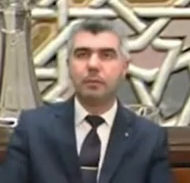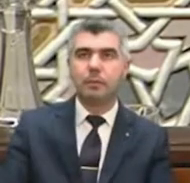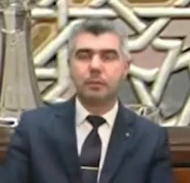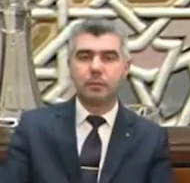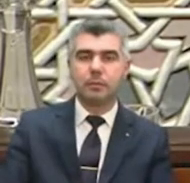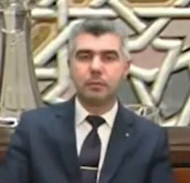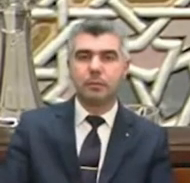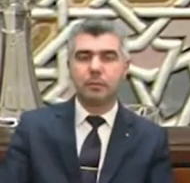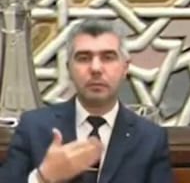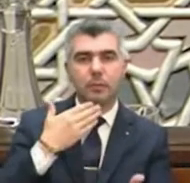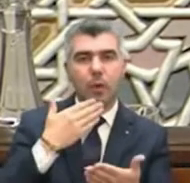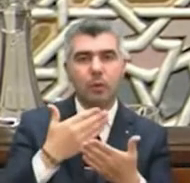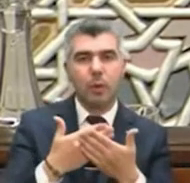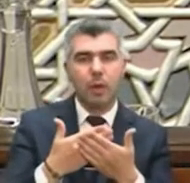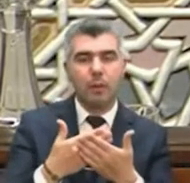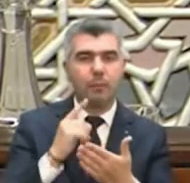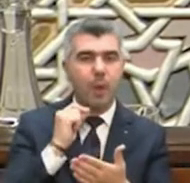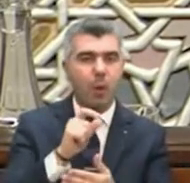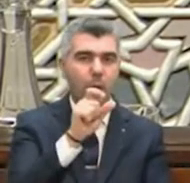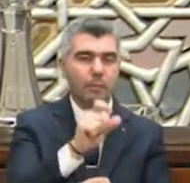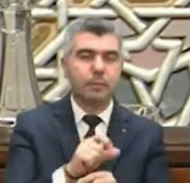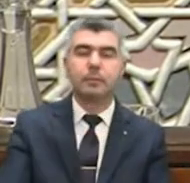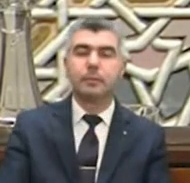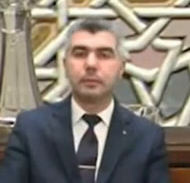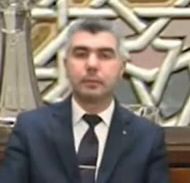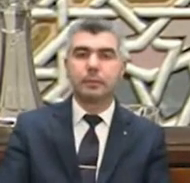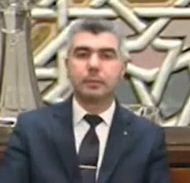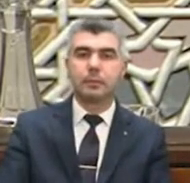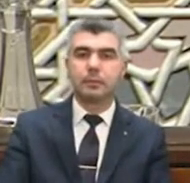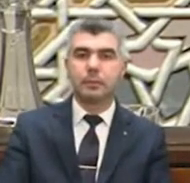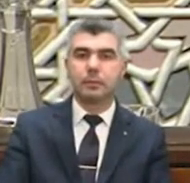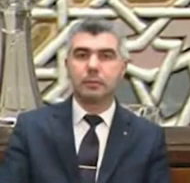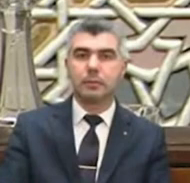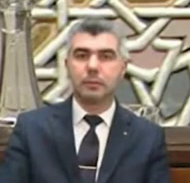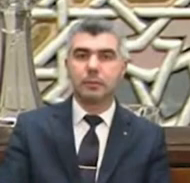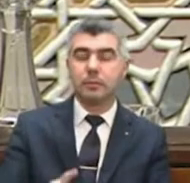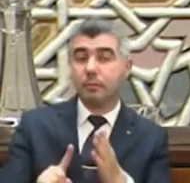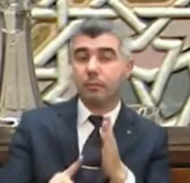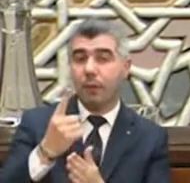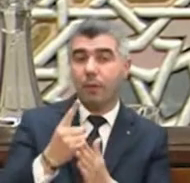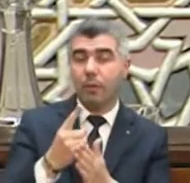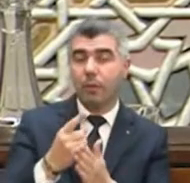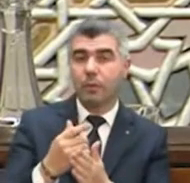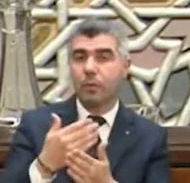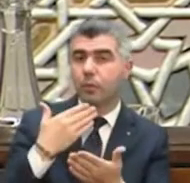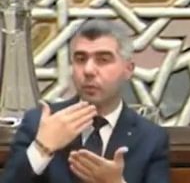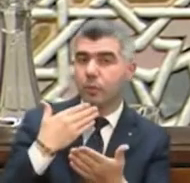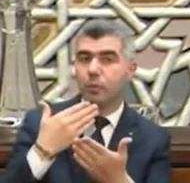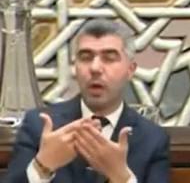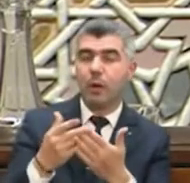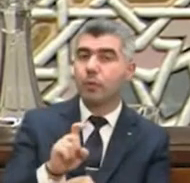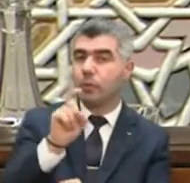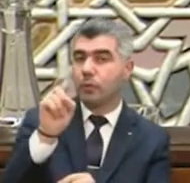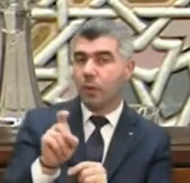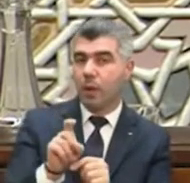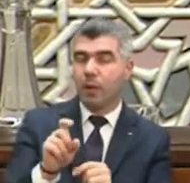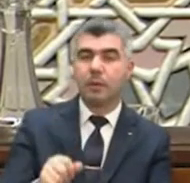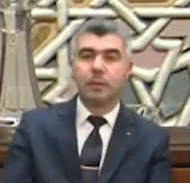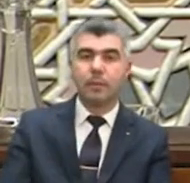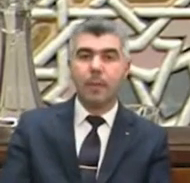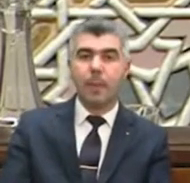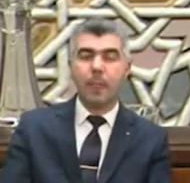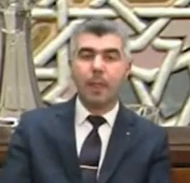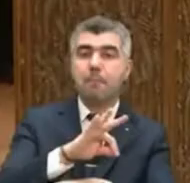شكرا سيد النائب المحترم. بغيت اولا نشكرك على هذا السؤال. المكتب